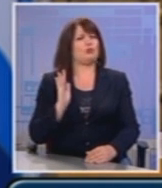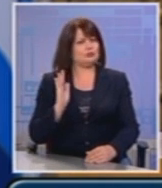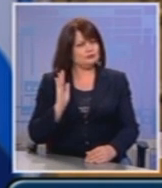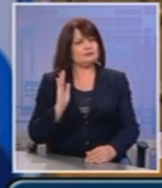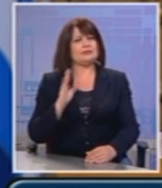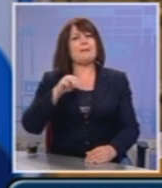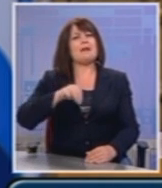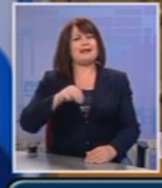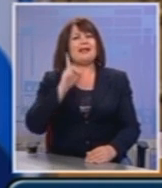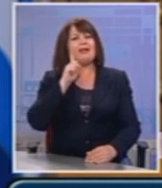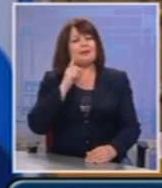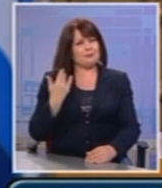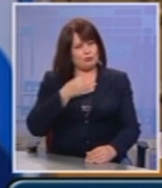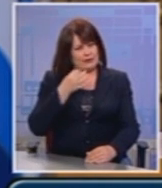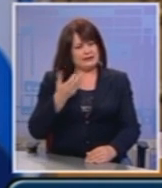ίδιο και ητε